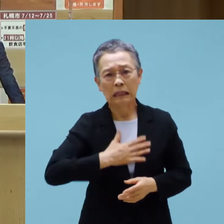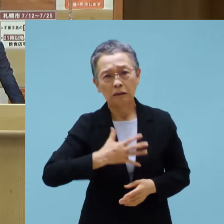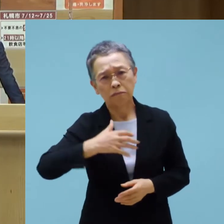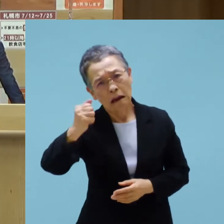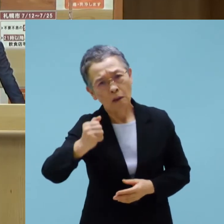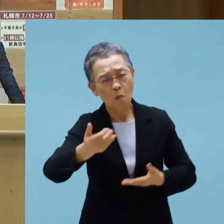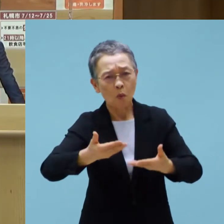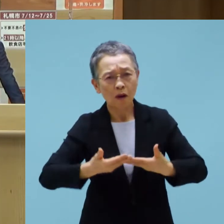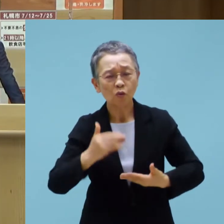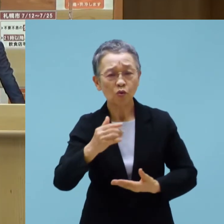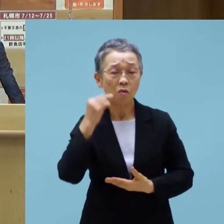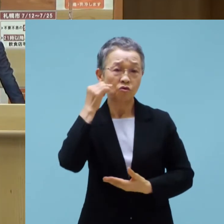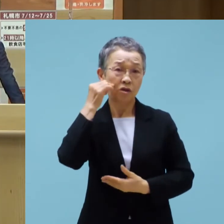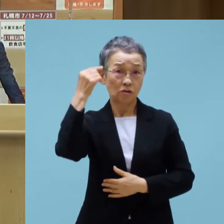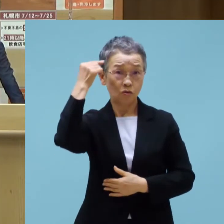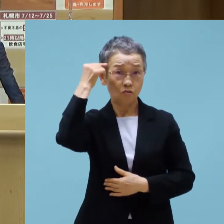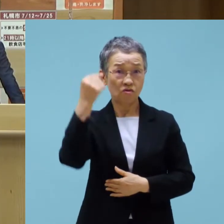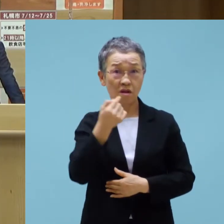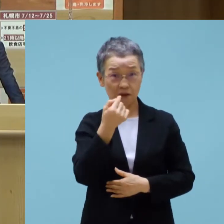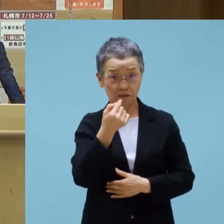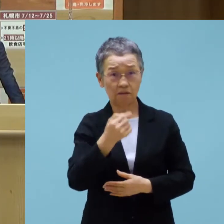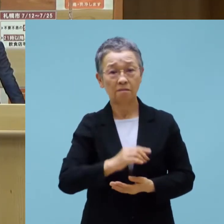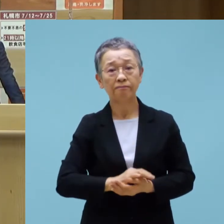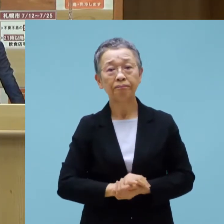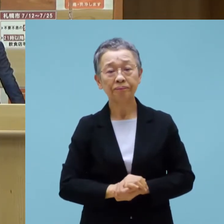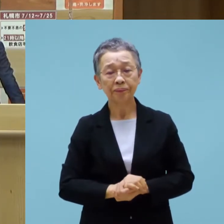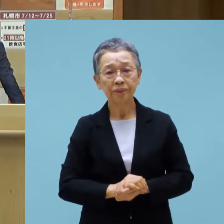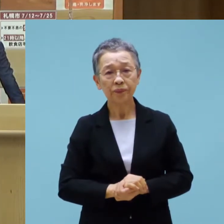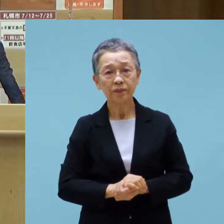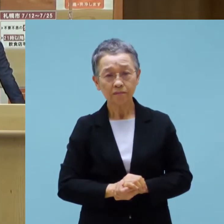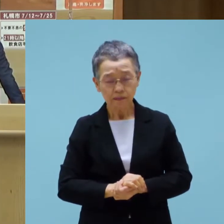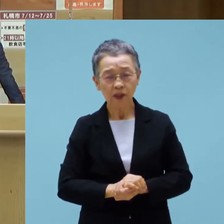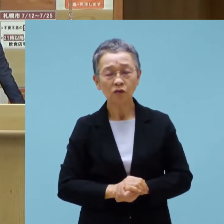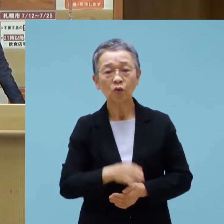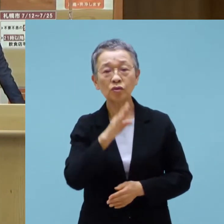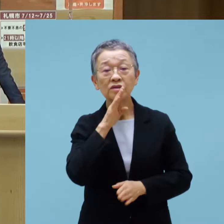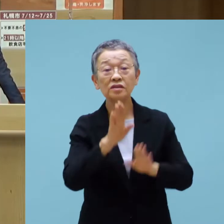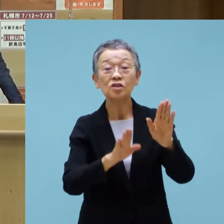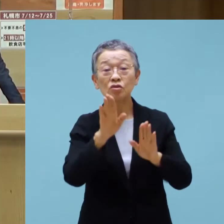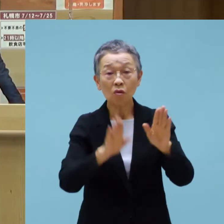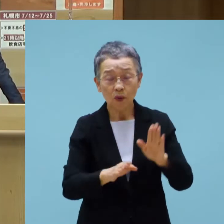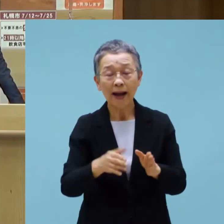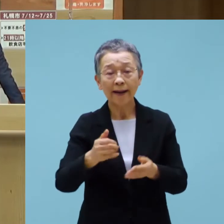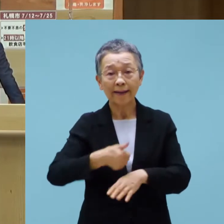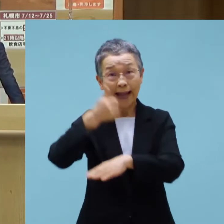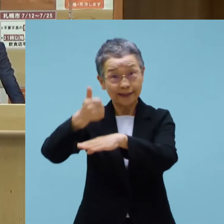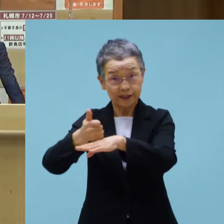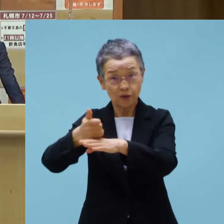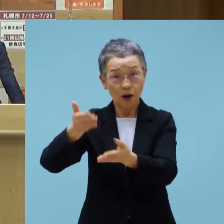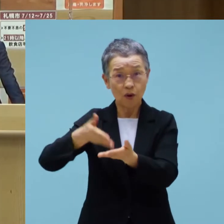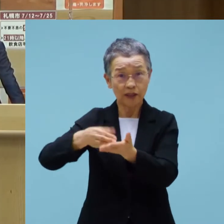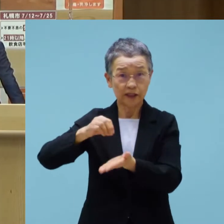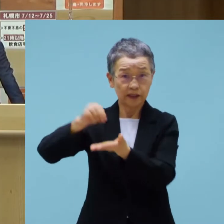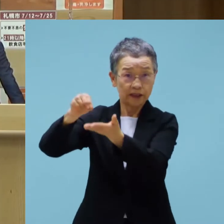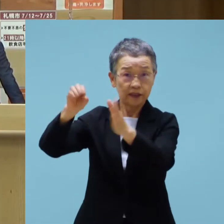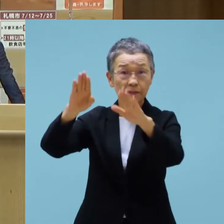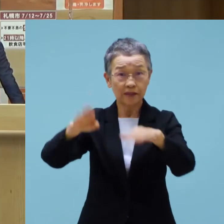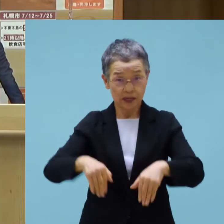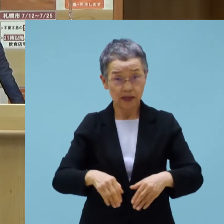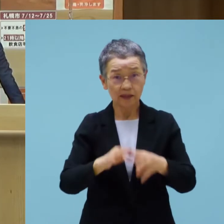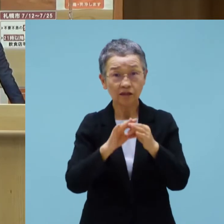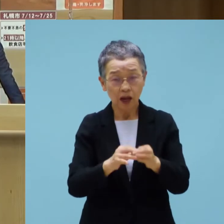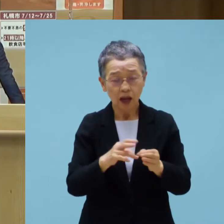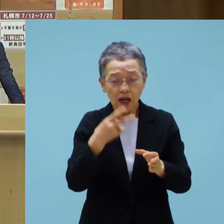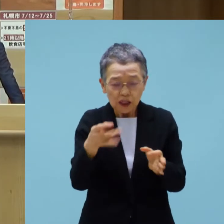ます。まあ、こういう実情も、まあ、大臣にはお話ししました。ですからそういった飲食店の厳しい状